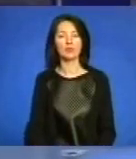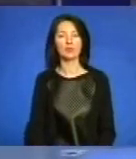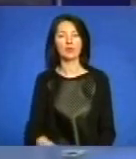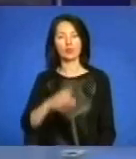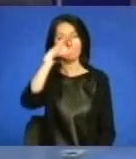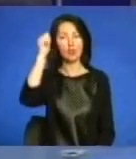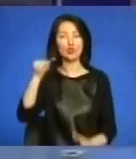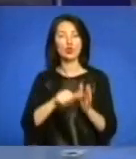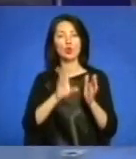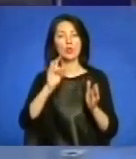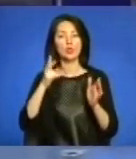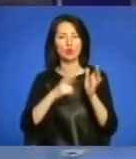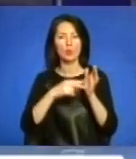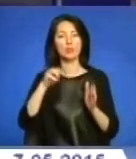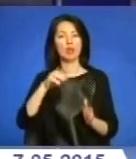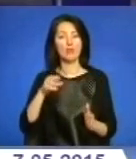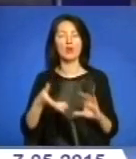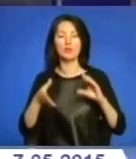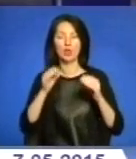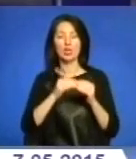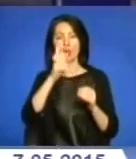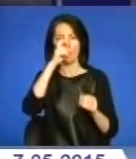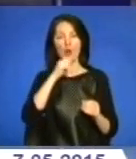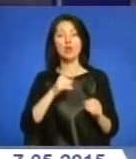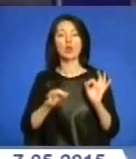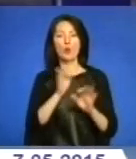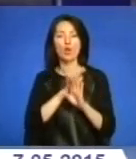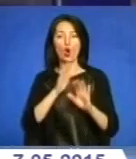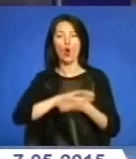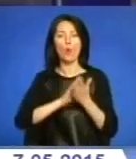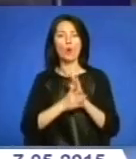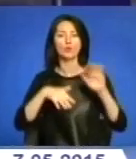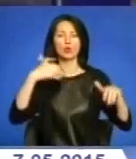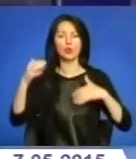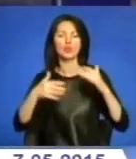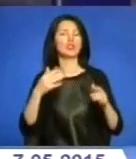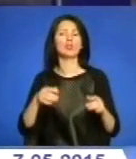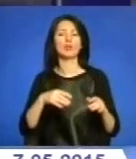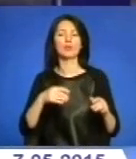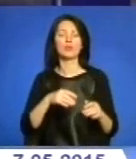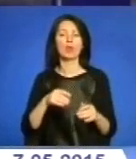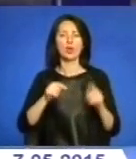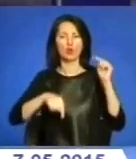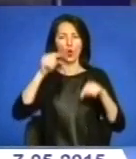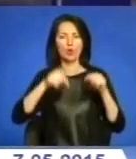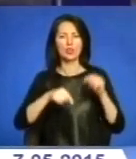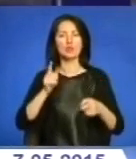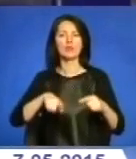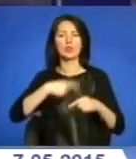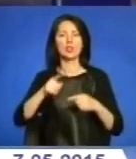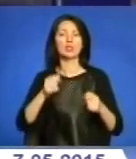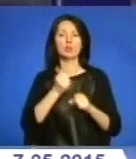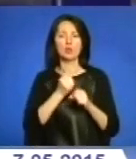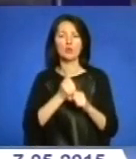У ніч з 6 на 7 травня внаслідок несприятливих погодних умов, дощів, шквалистих поривів вітру, через спрацювання систем захисту ліній